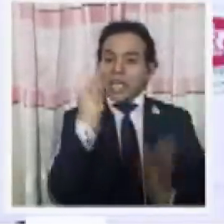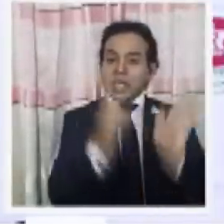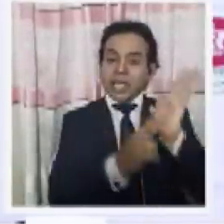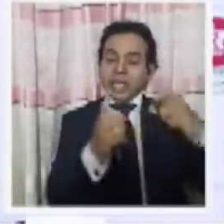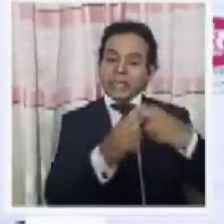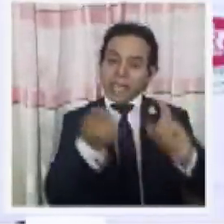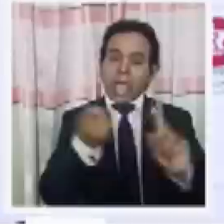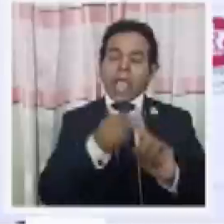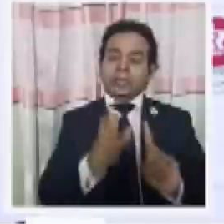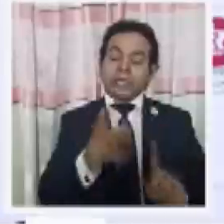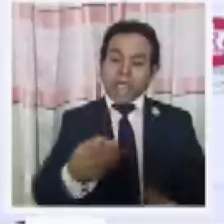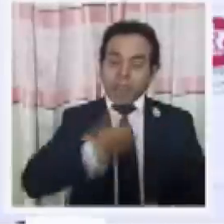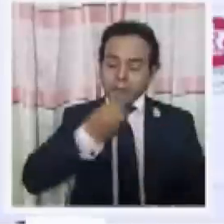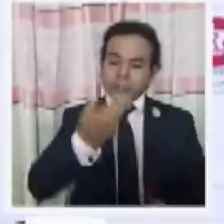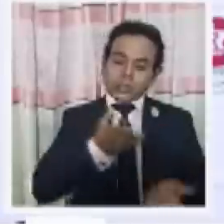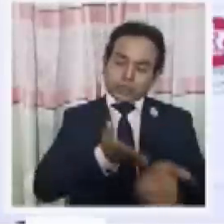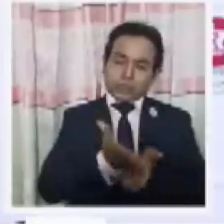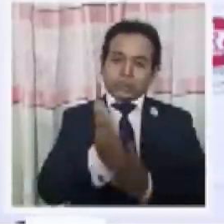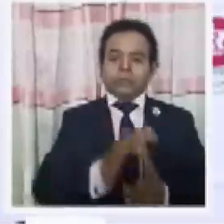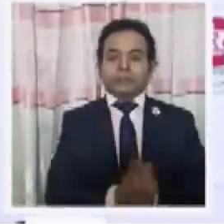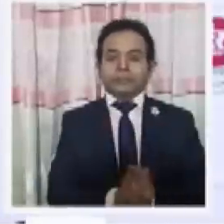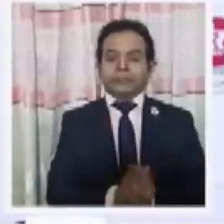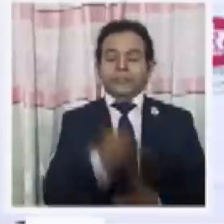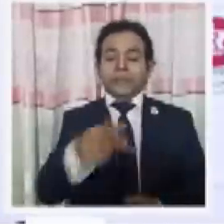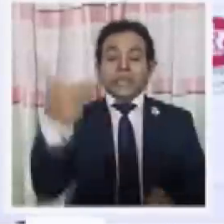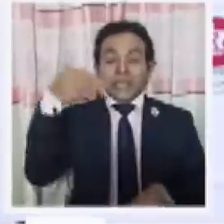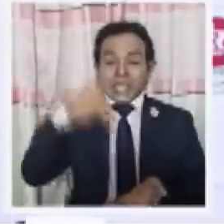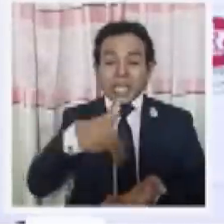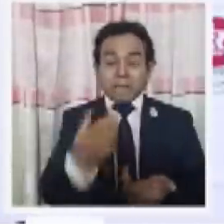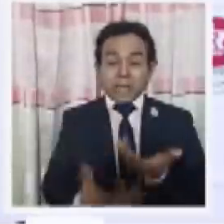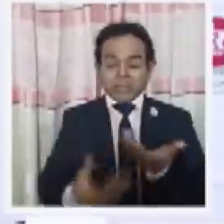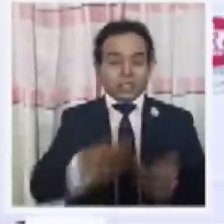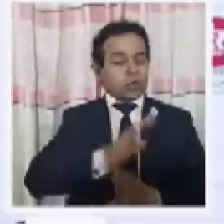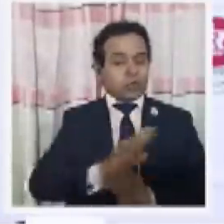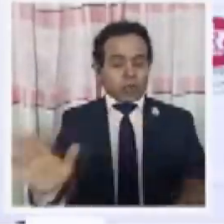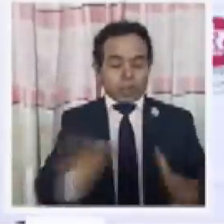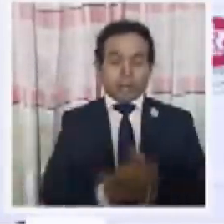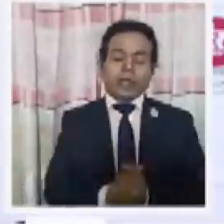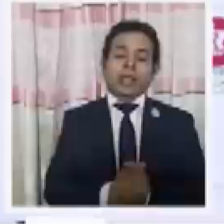হবে, যেখানে আমরা জিঙ্ক সমৃদ্ধ জিঙ্ক পেয়ে থাকি এবং তেল চর্বিযুক্ত খাবার